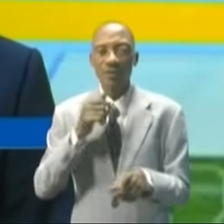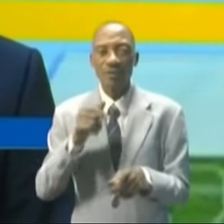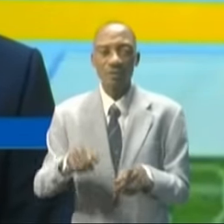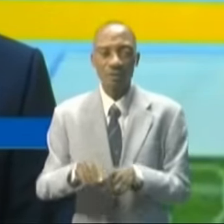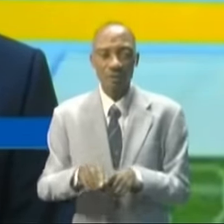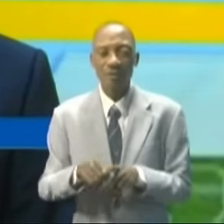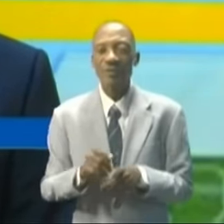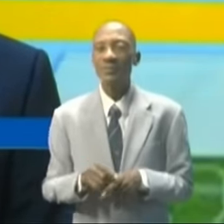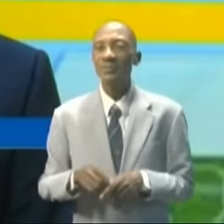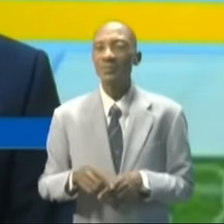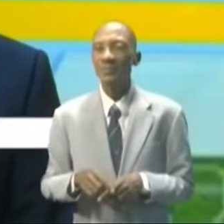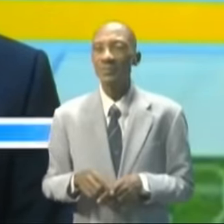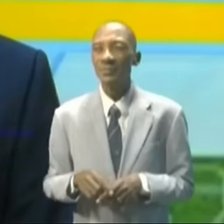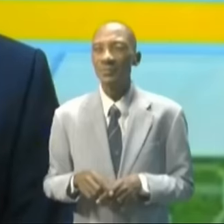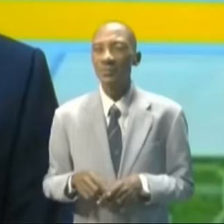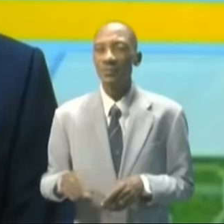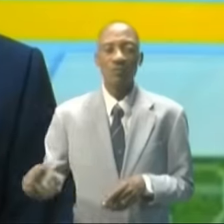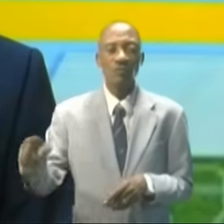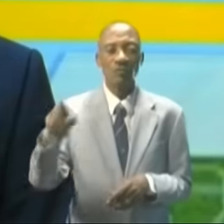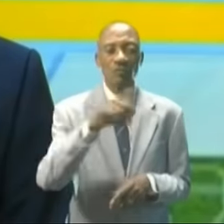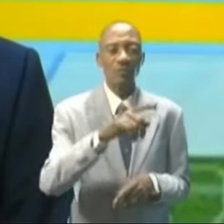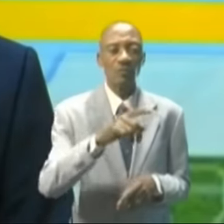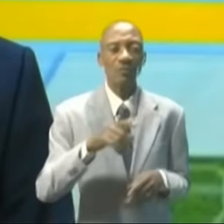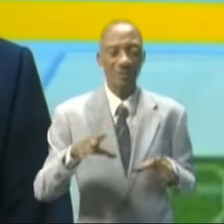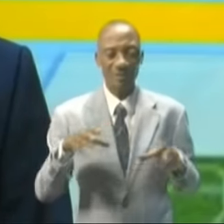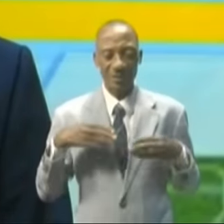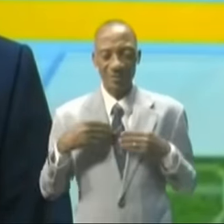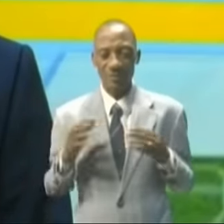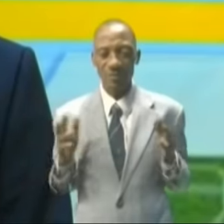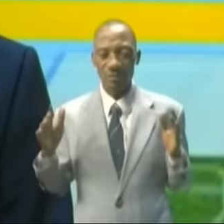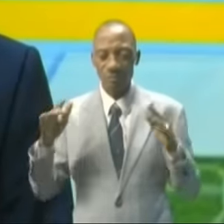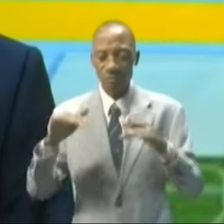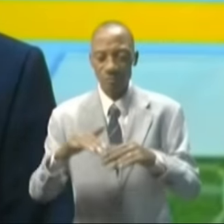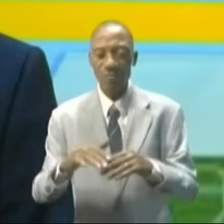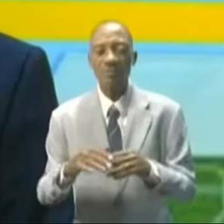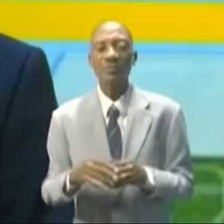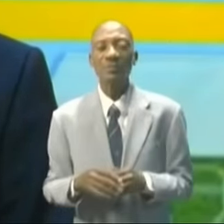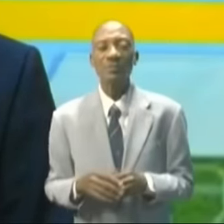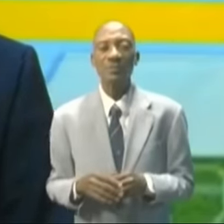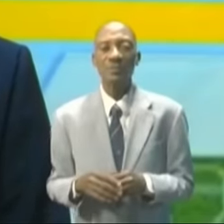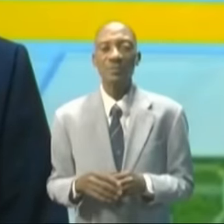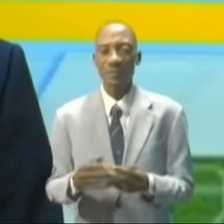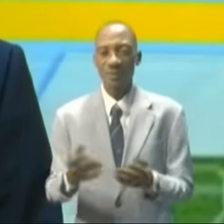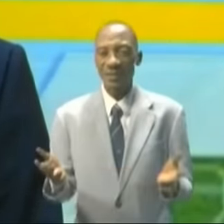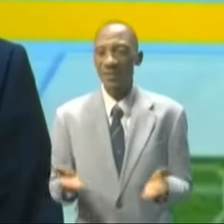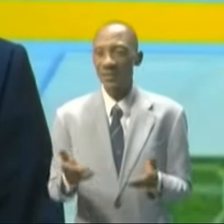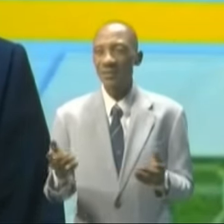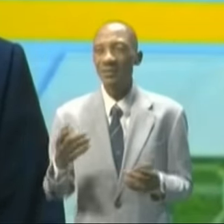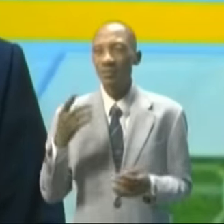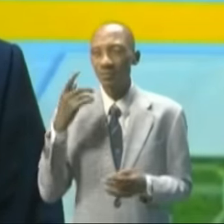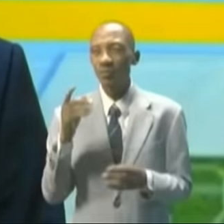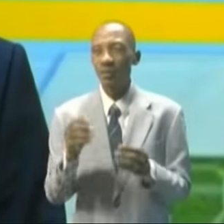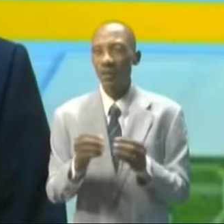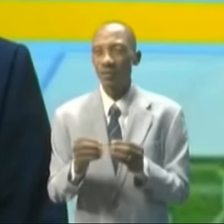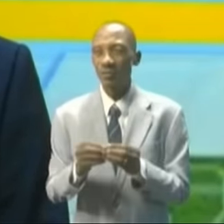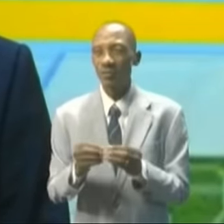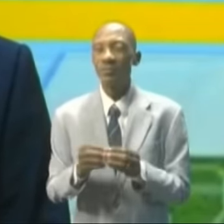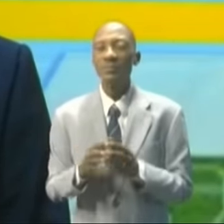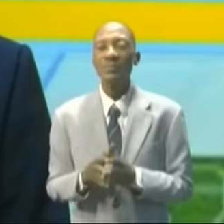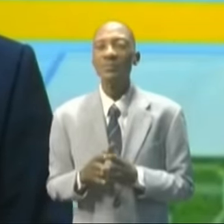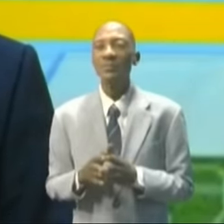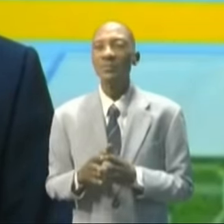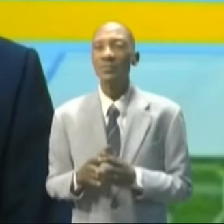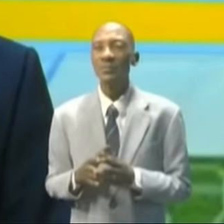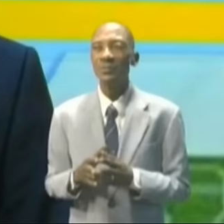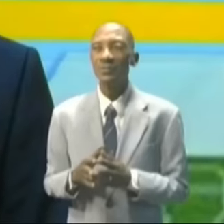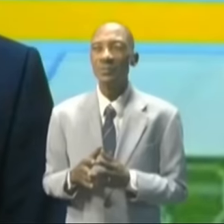soft à la tête de cette grande structure qui est la tête pensante aussi de notre grand parti.